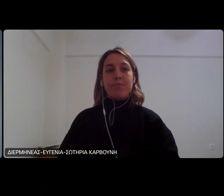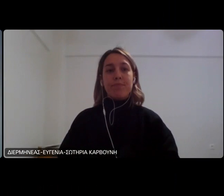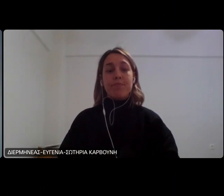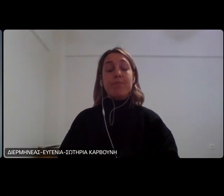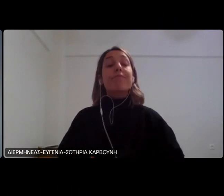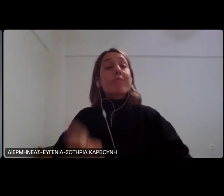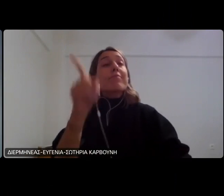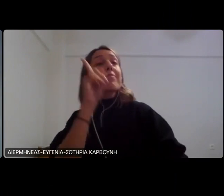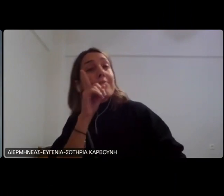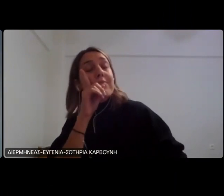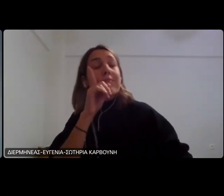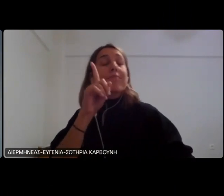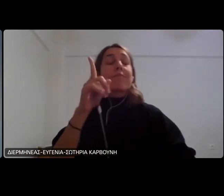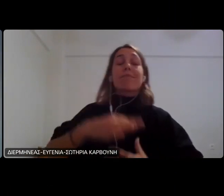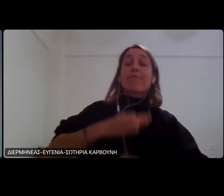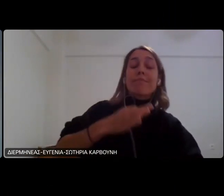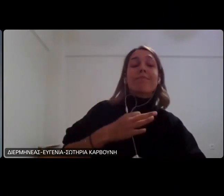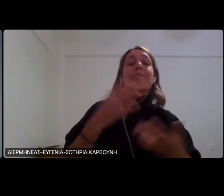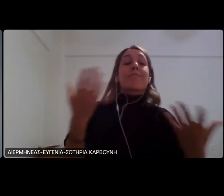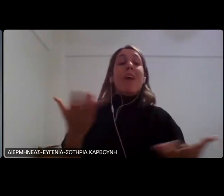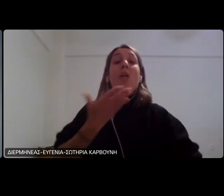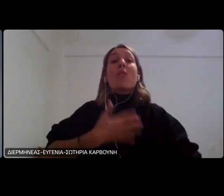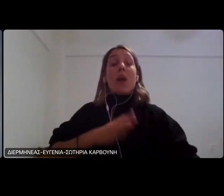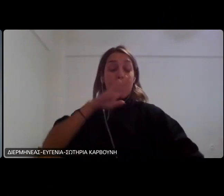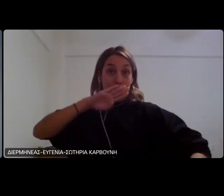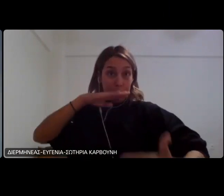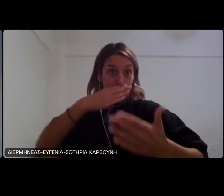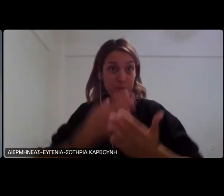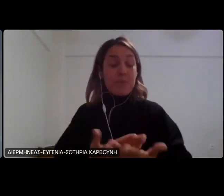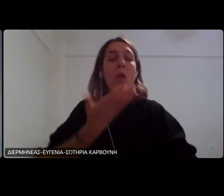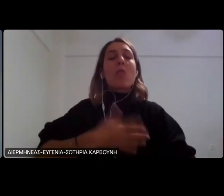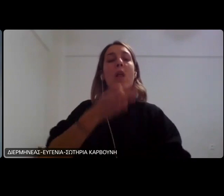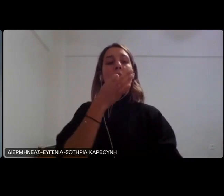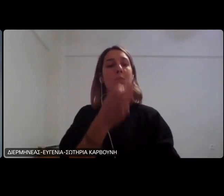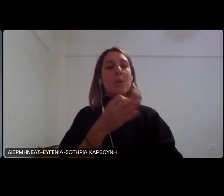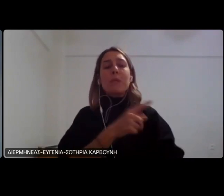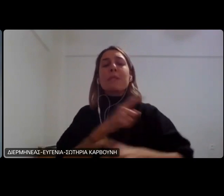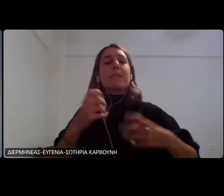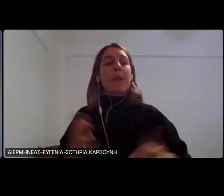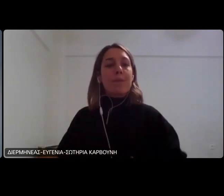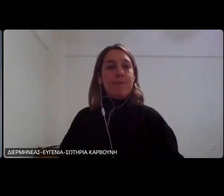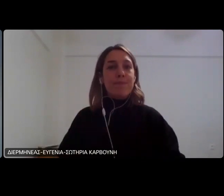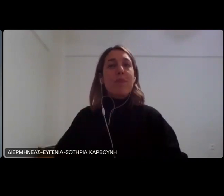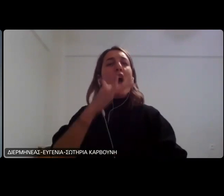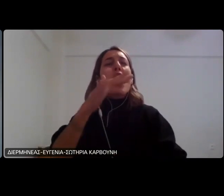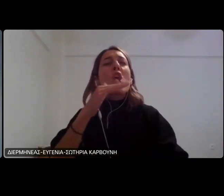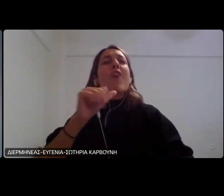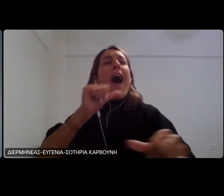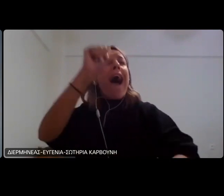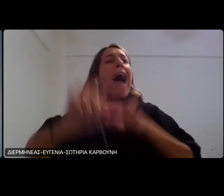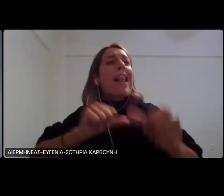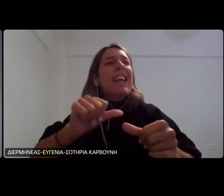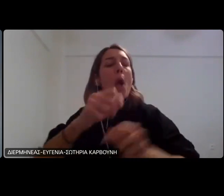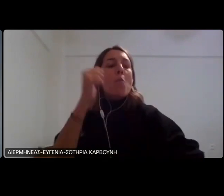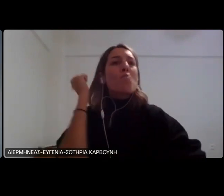Φίλες και φίλοι, κλείνοντας, θα ήθελα να πω το εξής. Μία μεταρρύθμιση της γλώσσας από μόνη